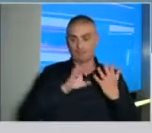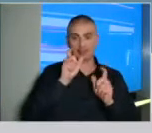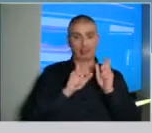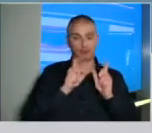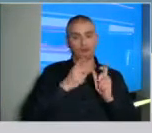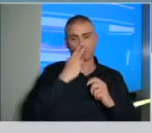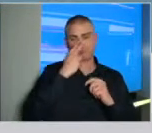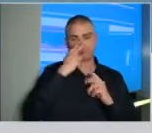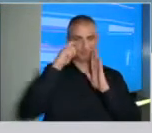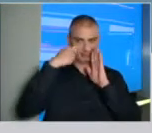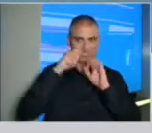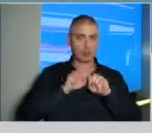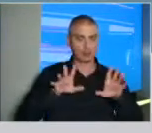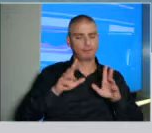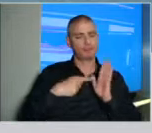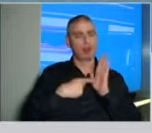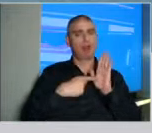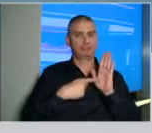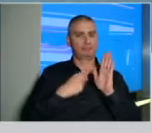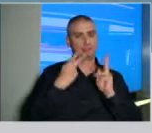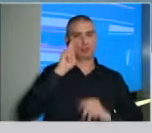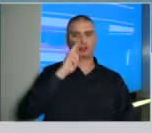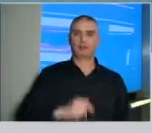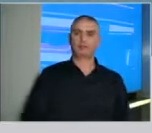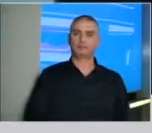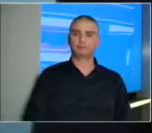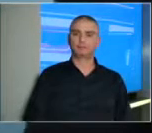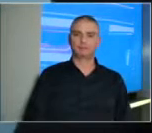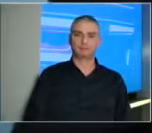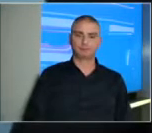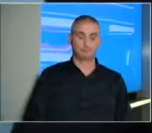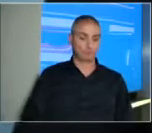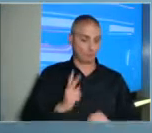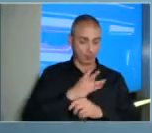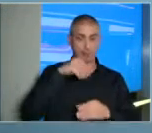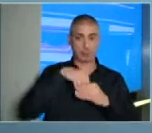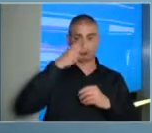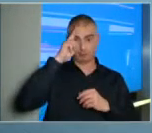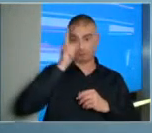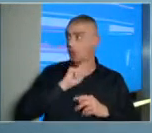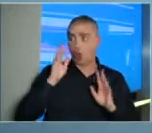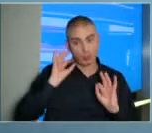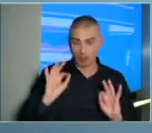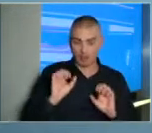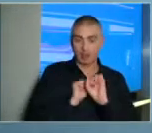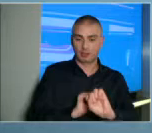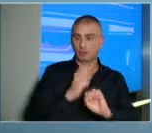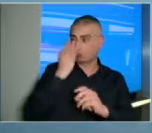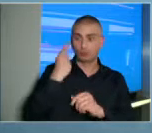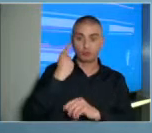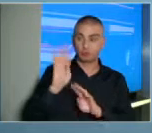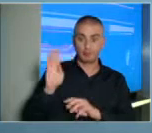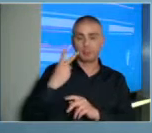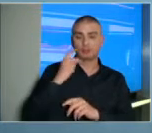כברת, והם מנסים בסרטונים הוויראליים להציג אותה כמה שיותר. נורמלי להצביע ליכוד. לא נורמלי לתמוך בחשוד ביבי